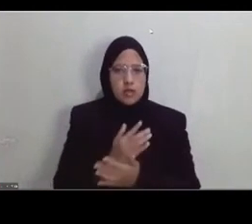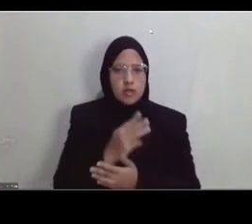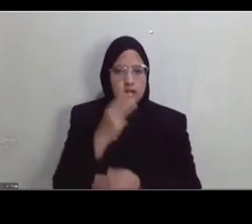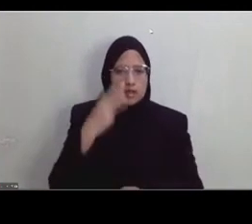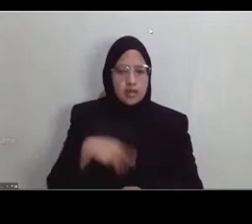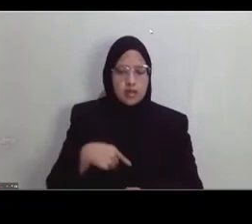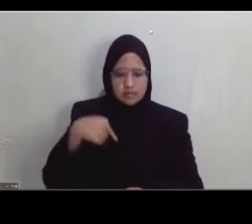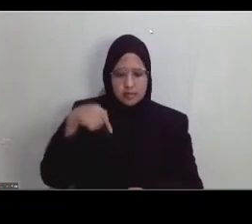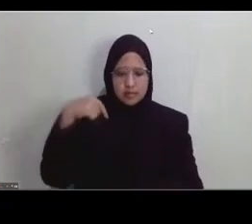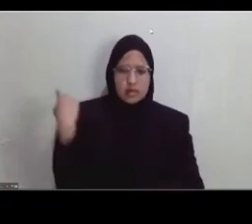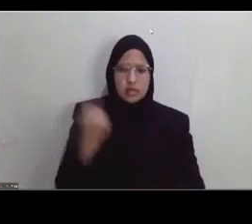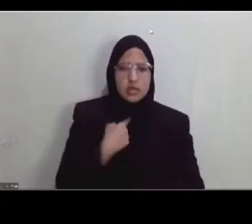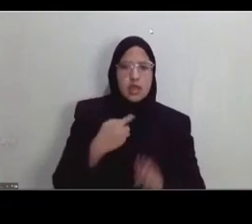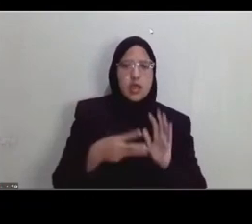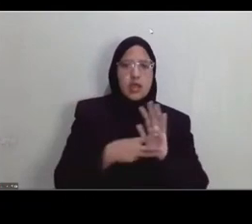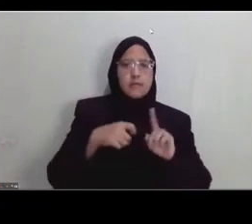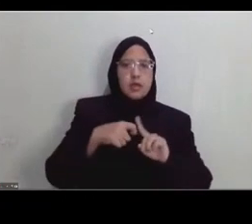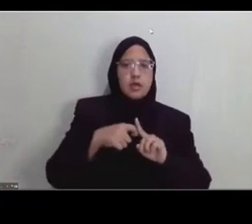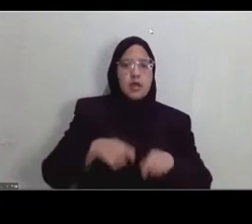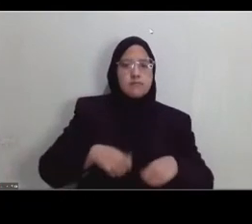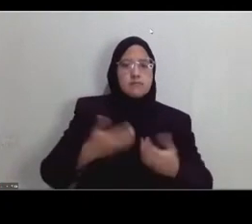sebagai berikut